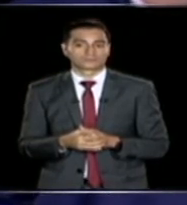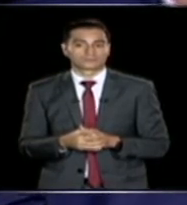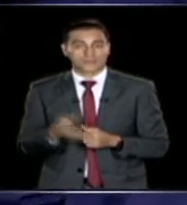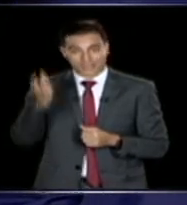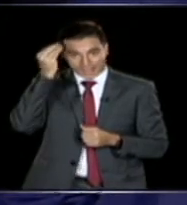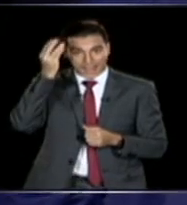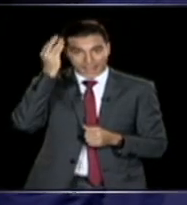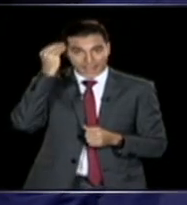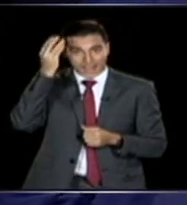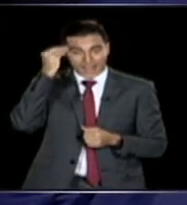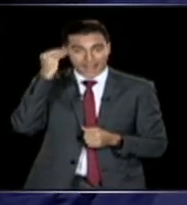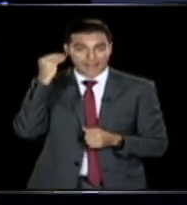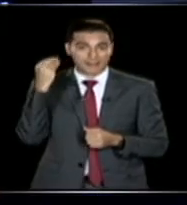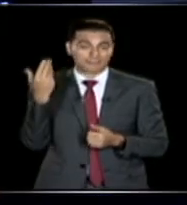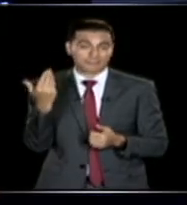علم،